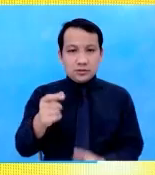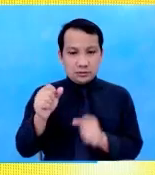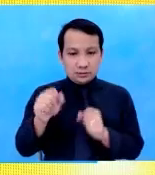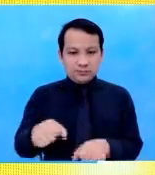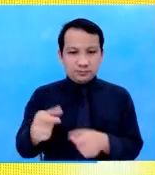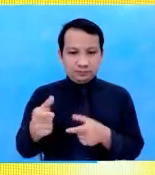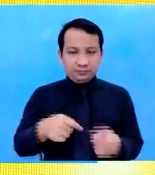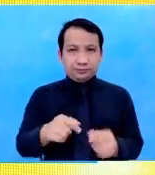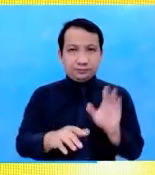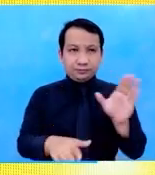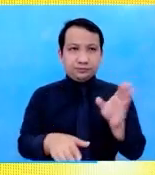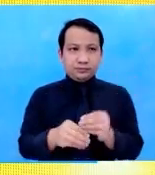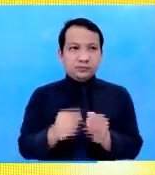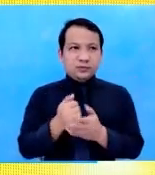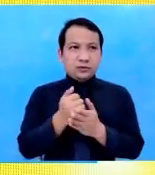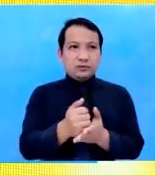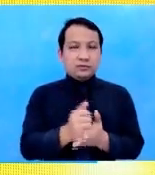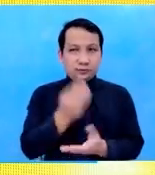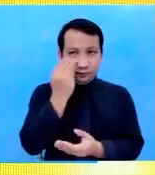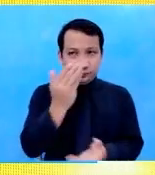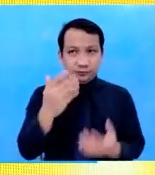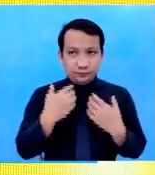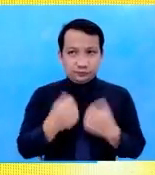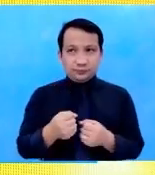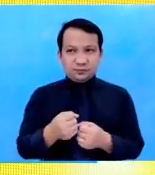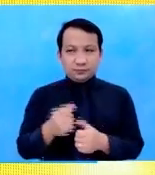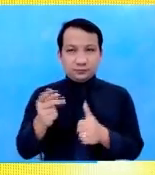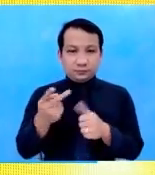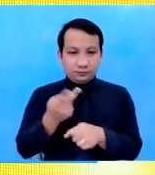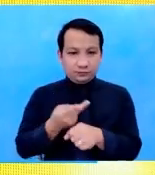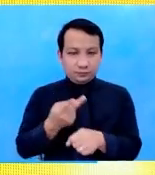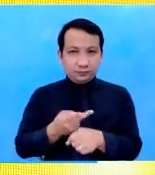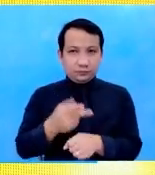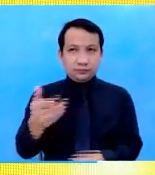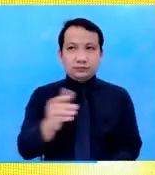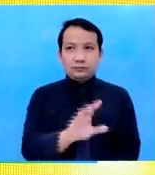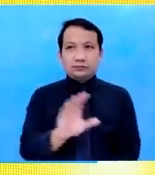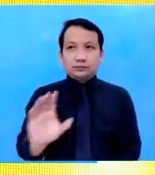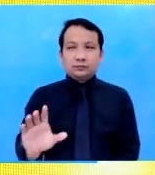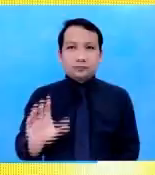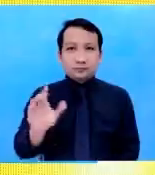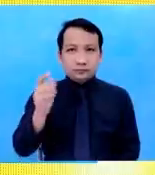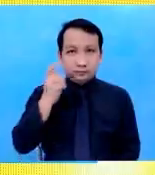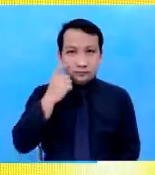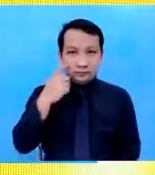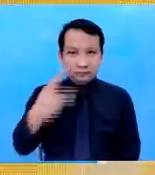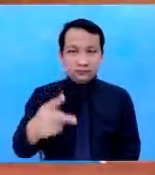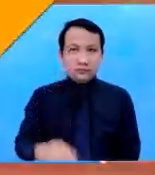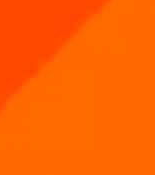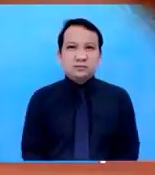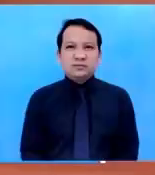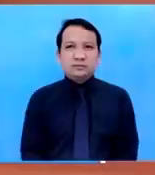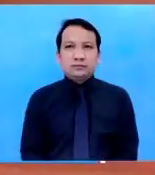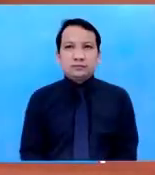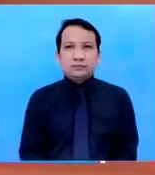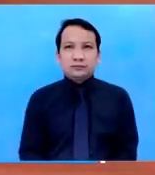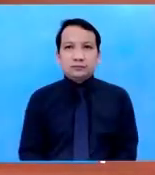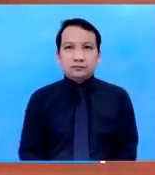para matulungang lumakas ang piso. Nasa frontline ng balitang yan si Gerard de la Peña.